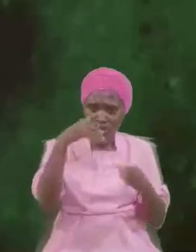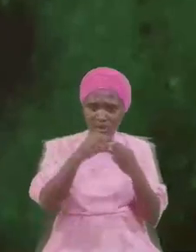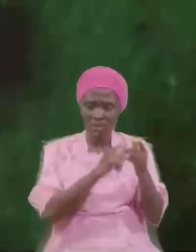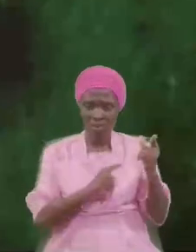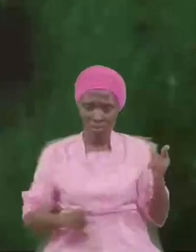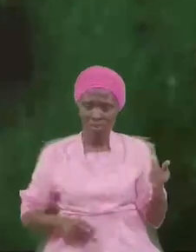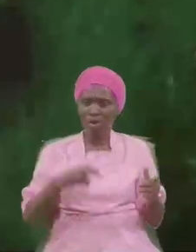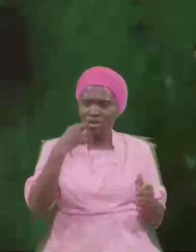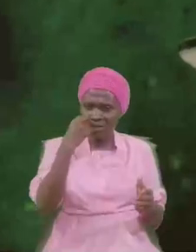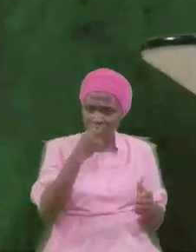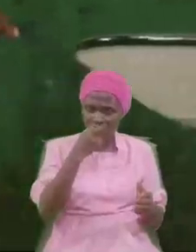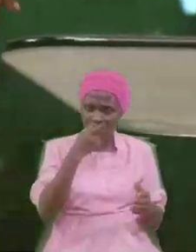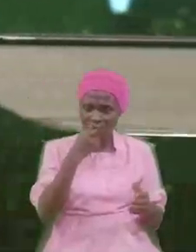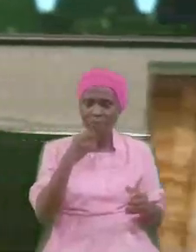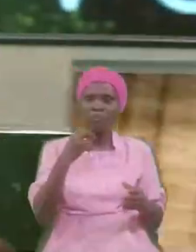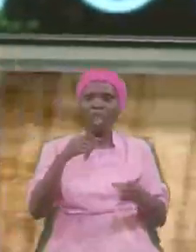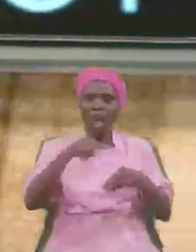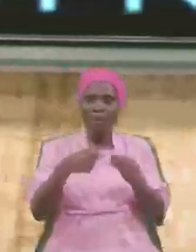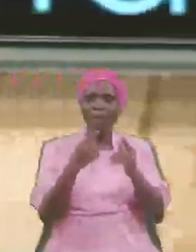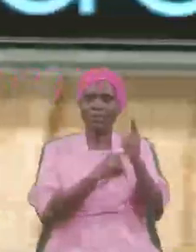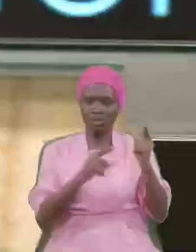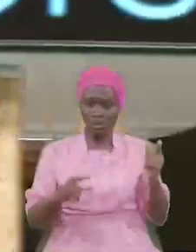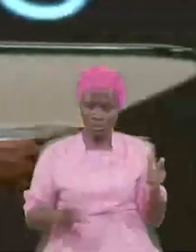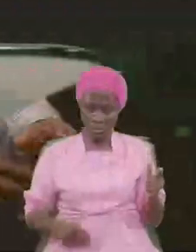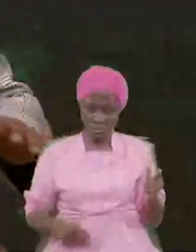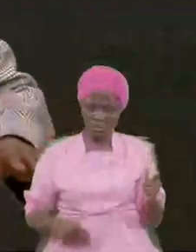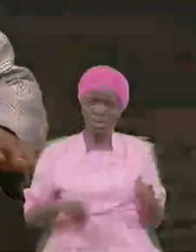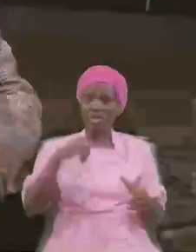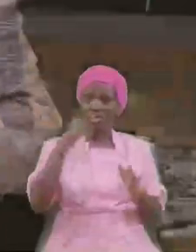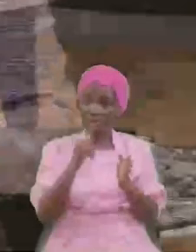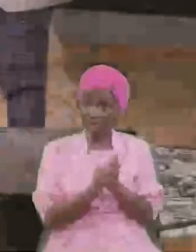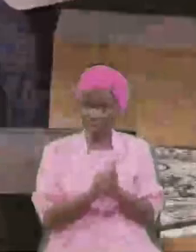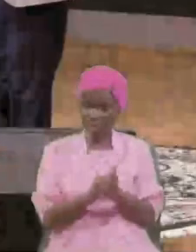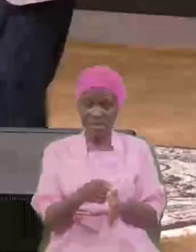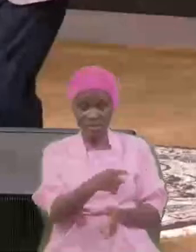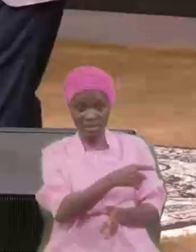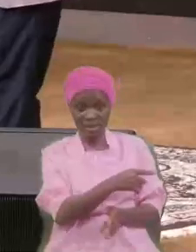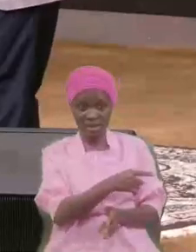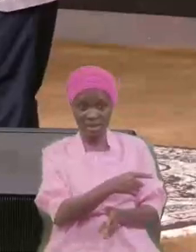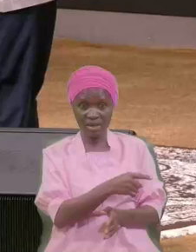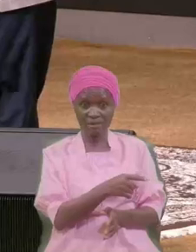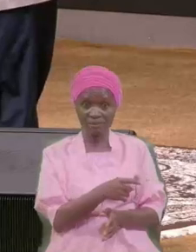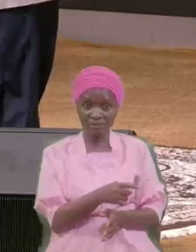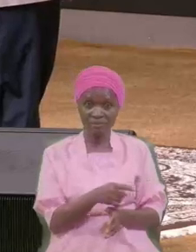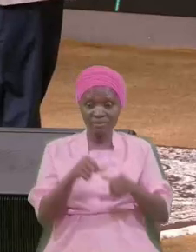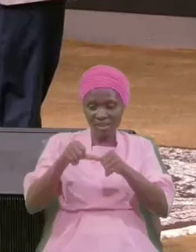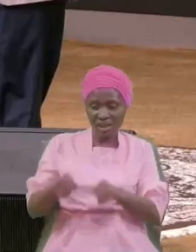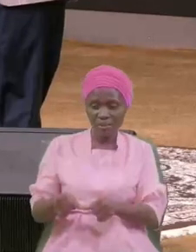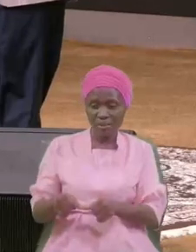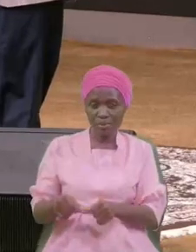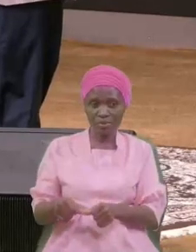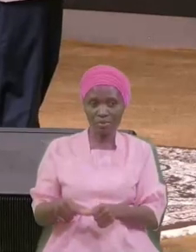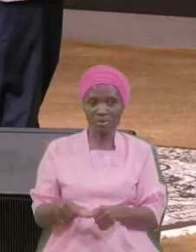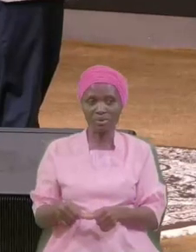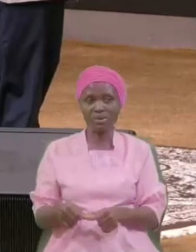Seigneur. Vous parlez du Seigneur. Et dit, ils restèrent cependant assez longtemps.